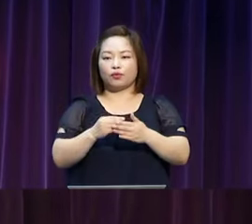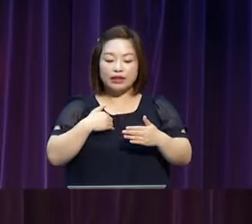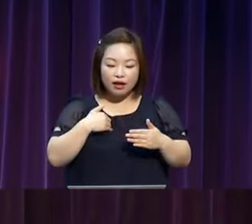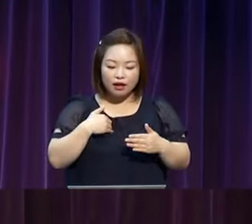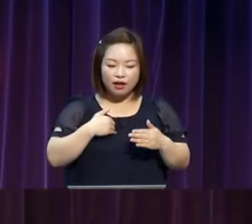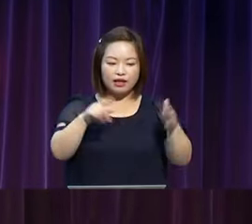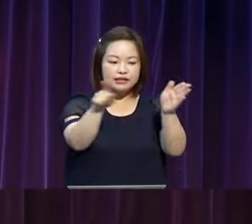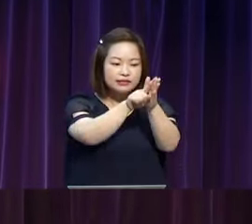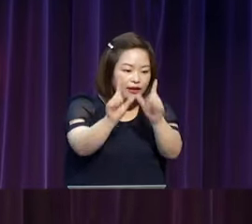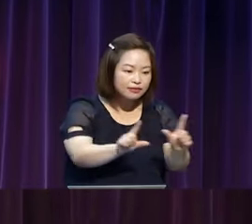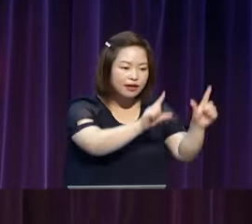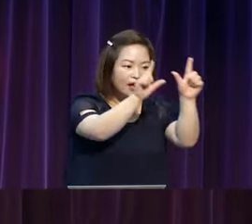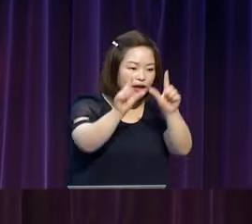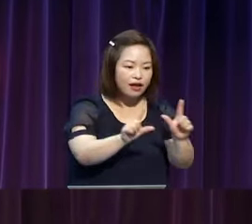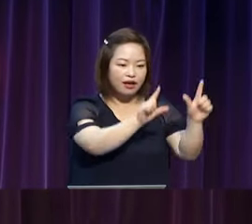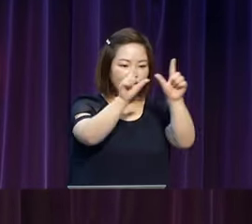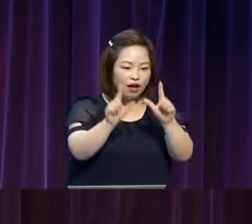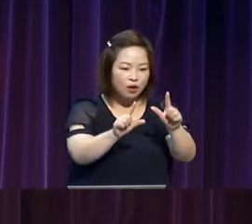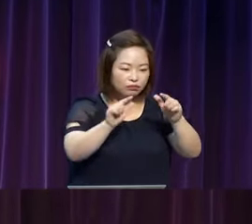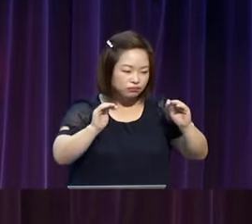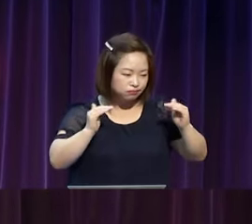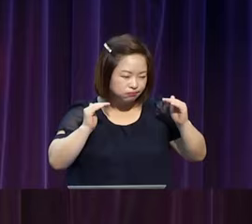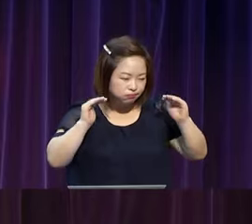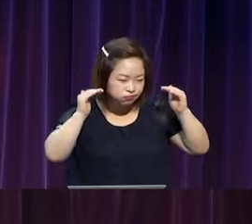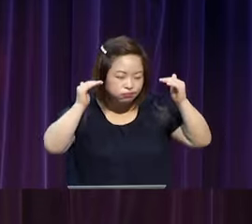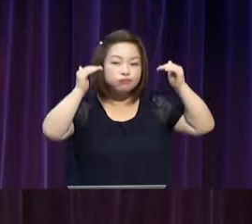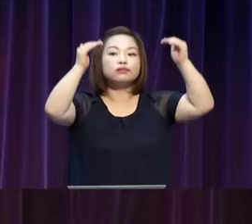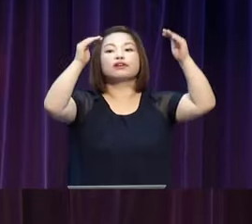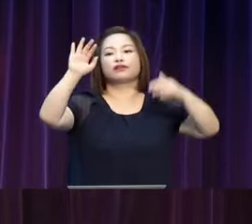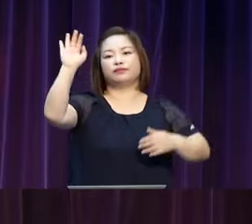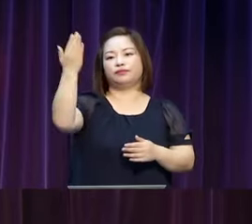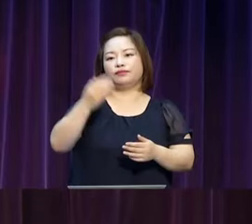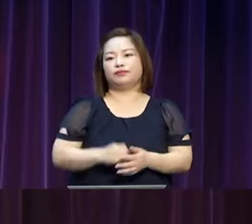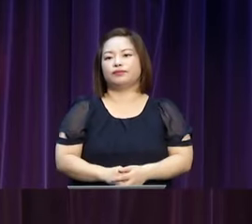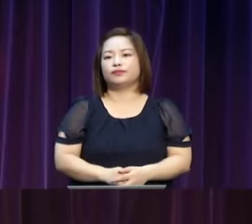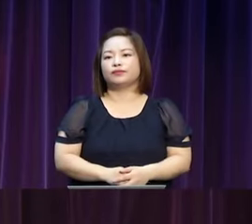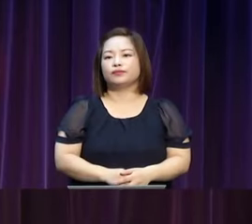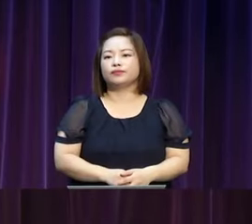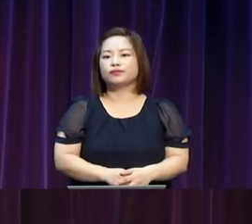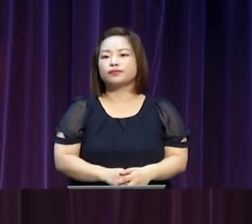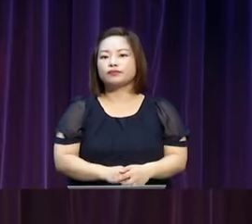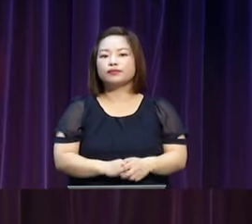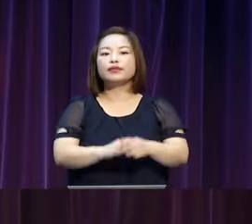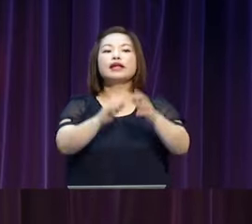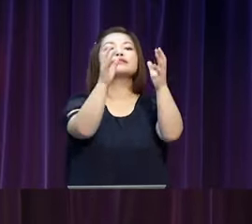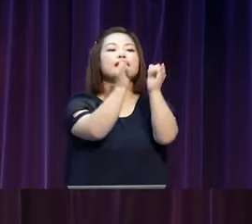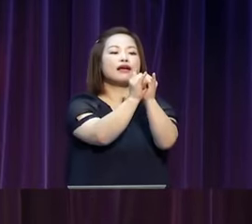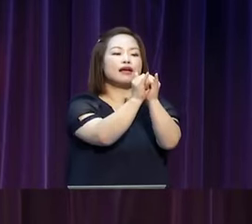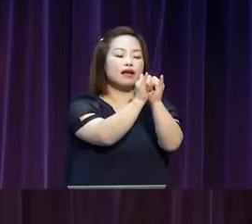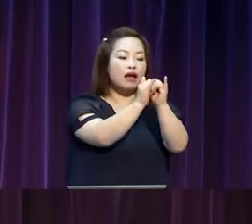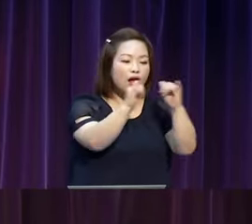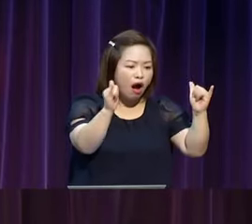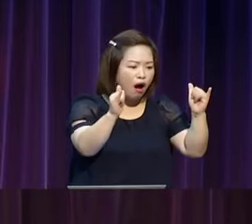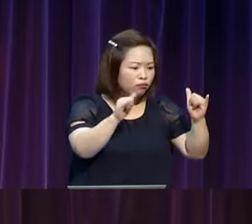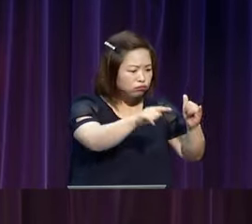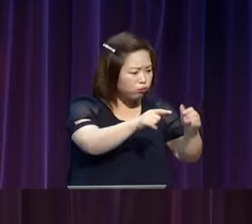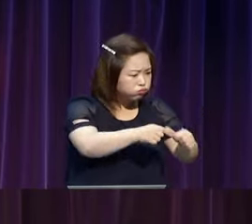즉 내 생활이 바뀌어요. 하나님이 원하시는 대로. 사람이 왜 안